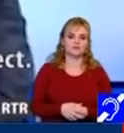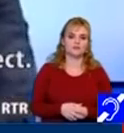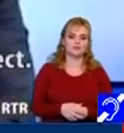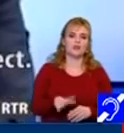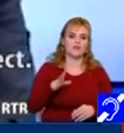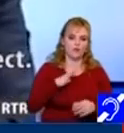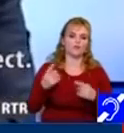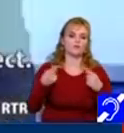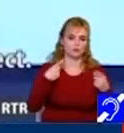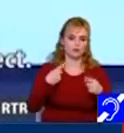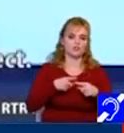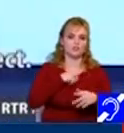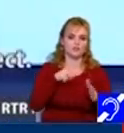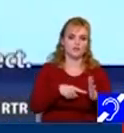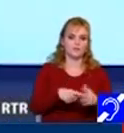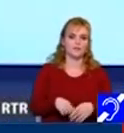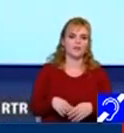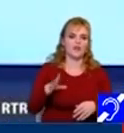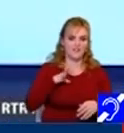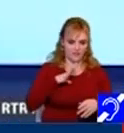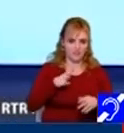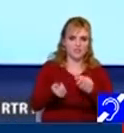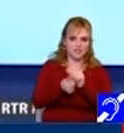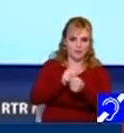staviți la stol acest vopros. Smeșanul izbirat.